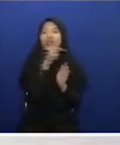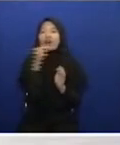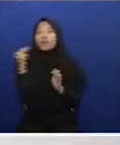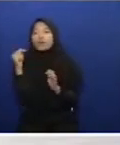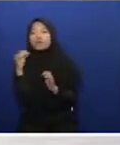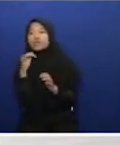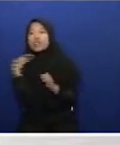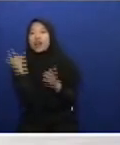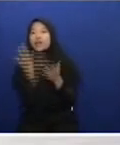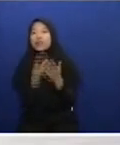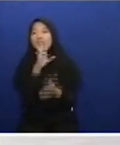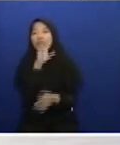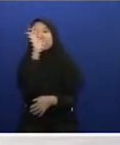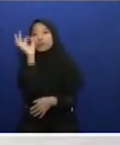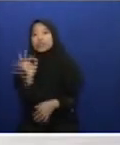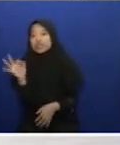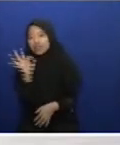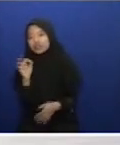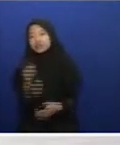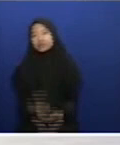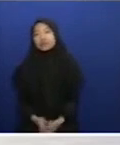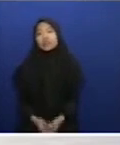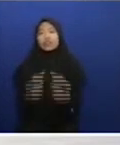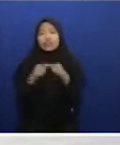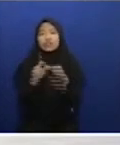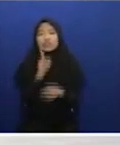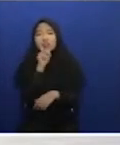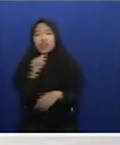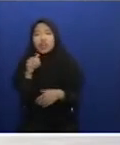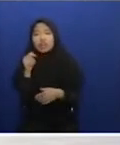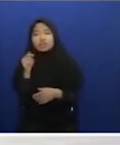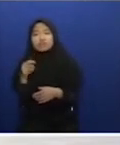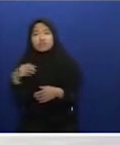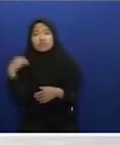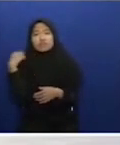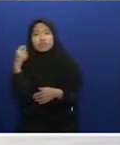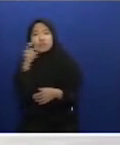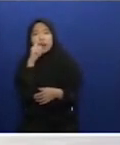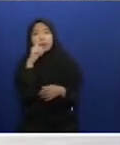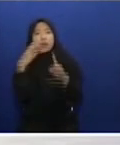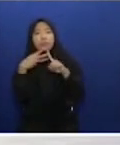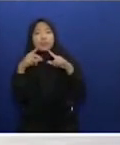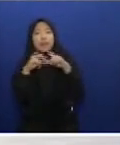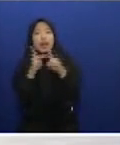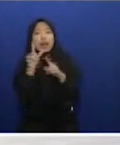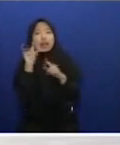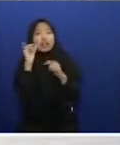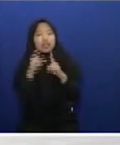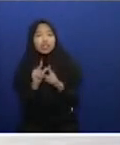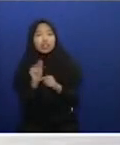bisa Mas Bahlil menyelesaikan itu? Saya janji kepada adik-adik